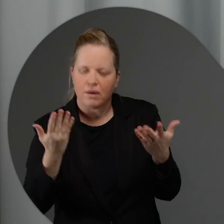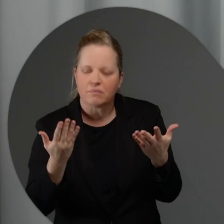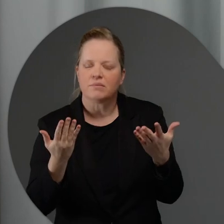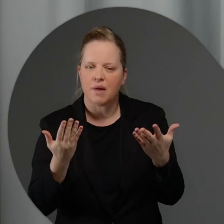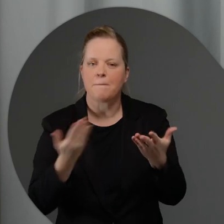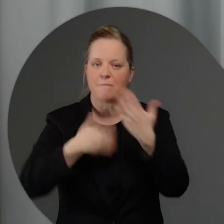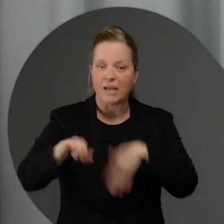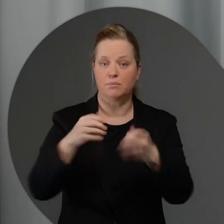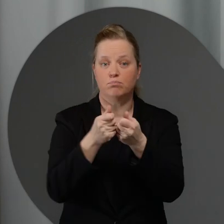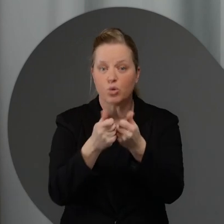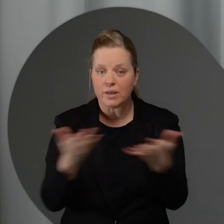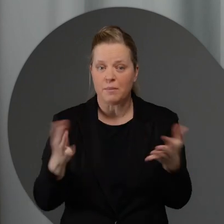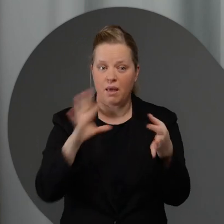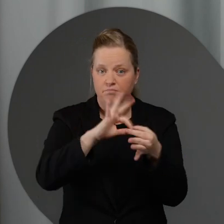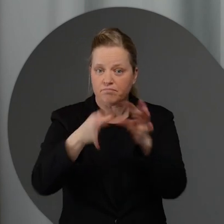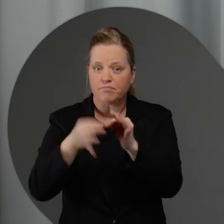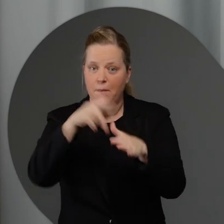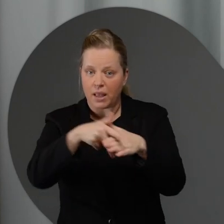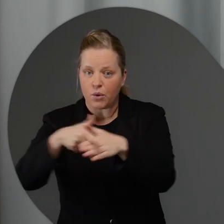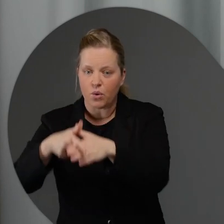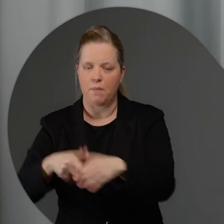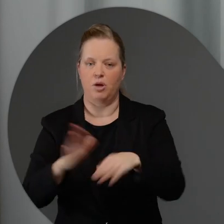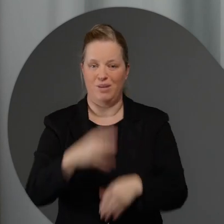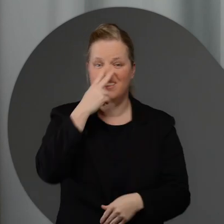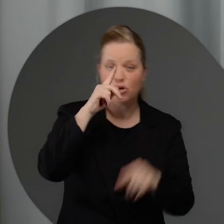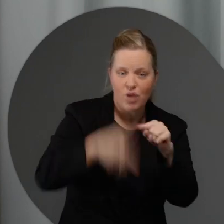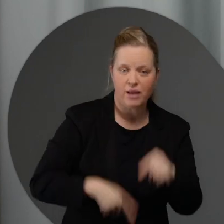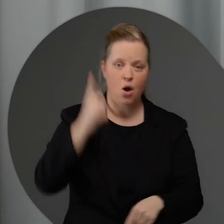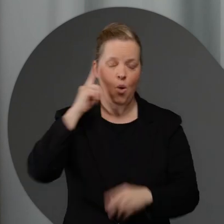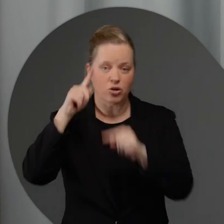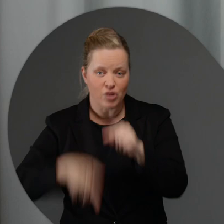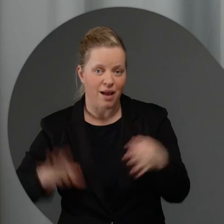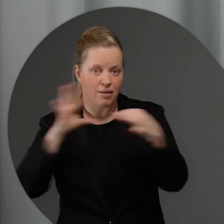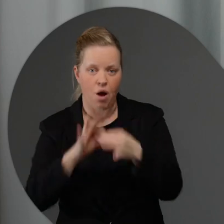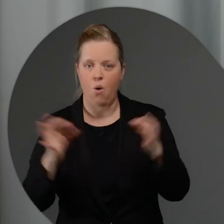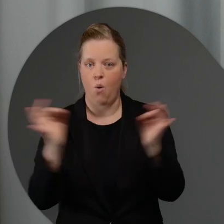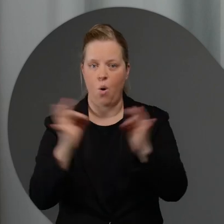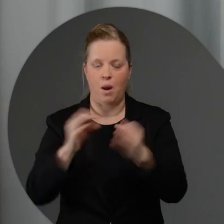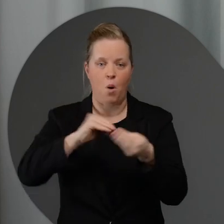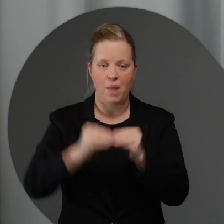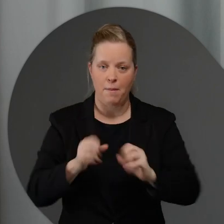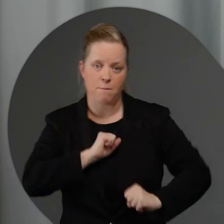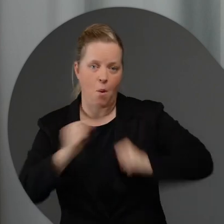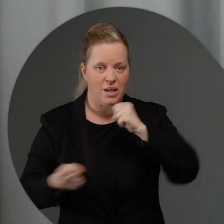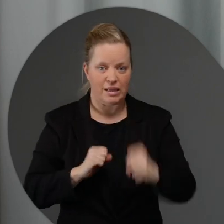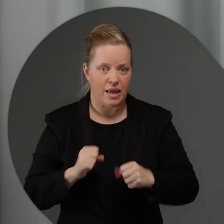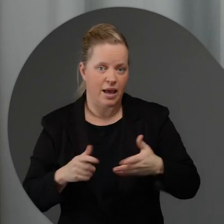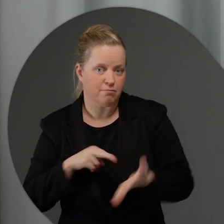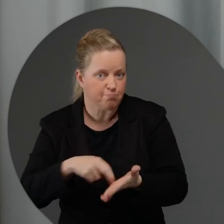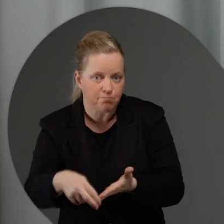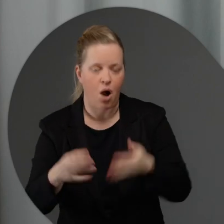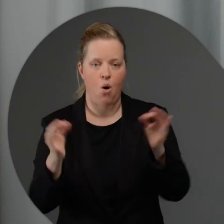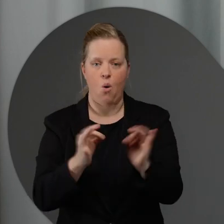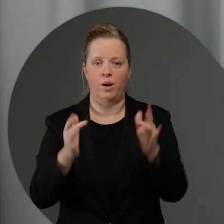Ja, aber meistens von multiplen Behinderungen sogar, weil sie sehen schlechter, sie hören schlechter, sie haben Probleme mit der